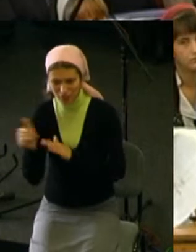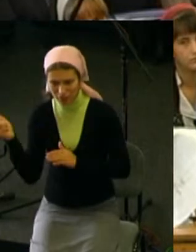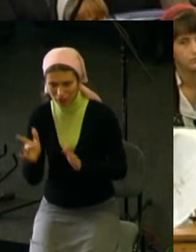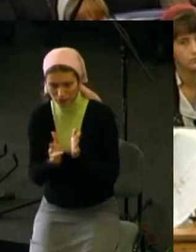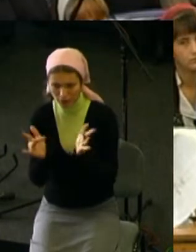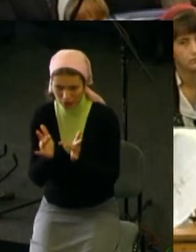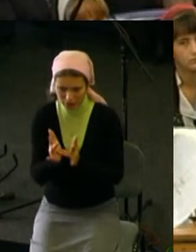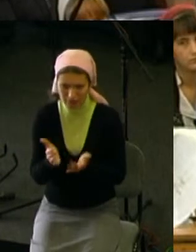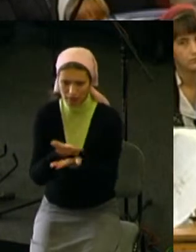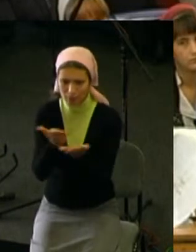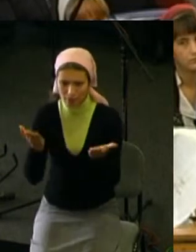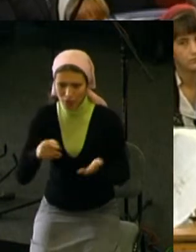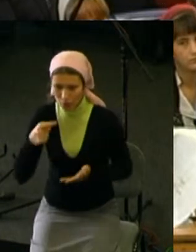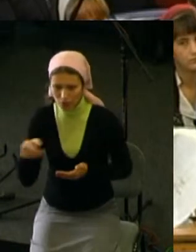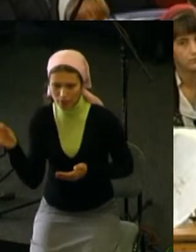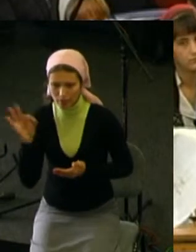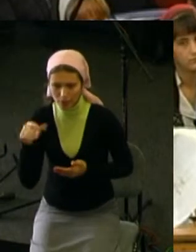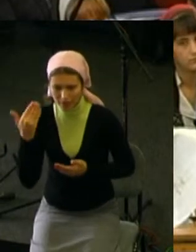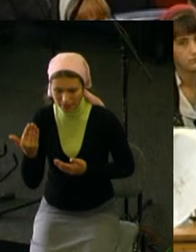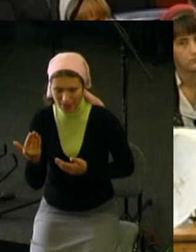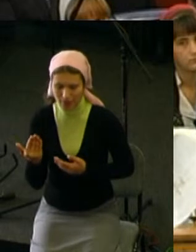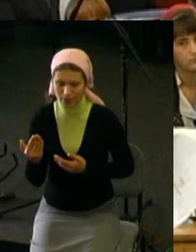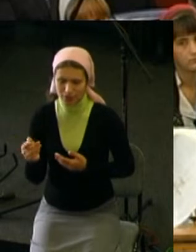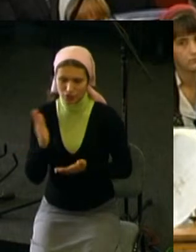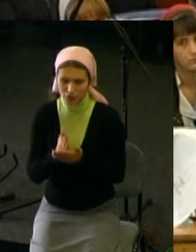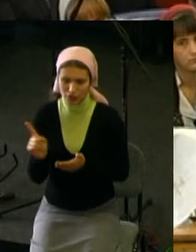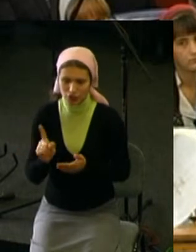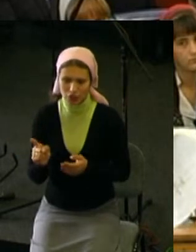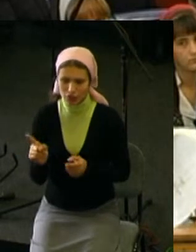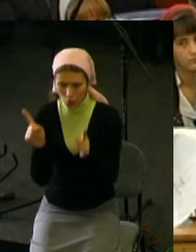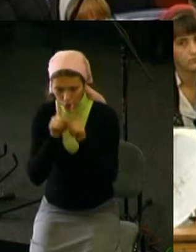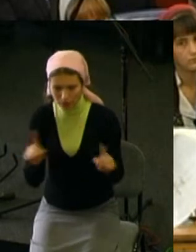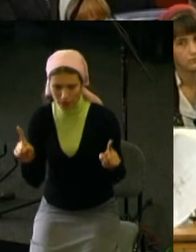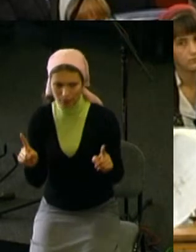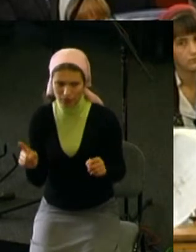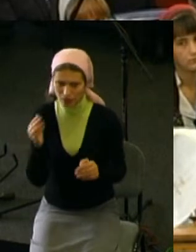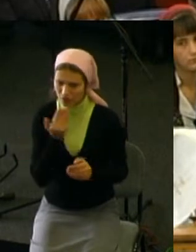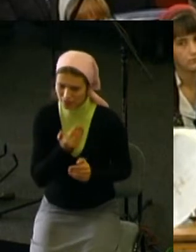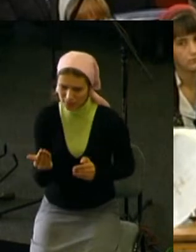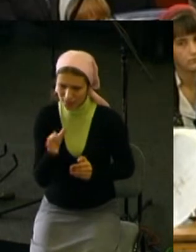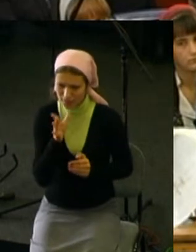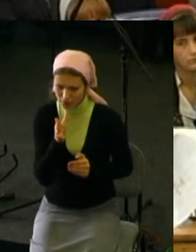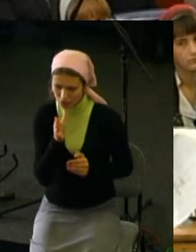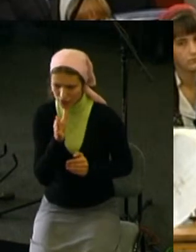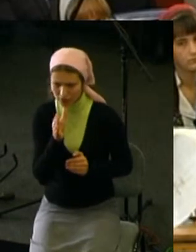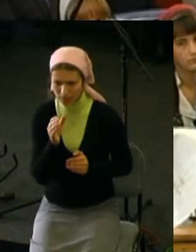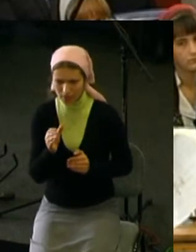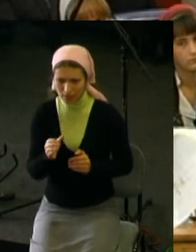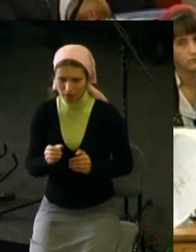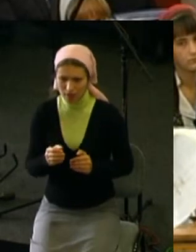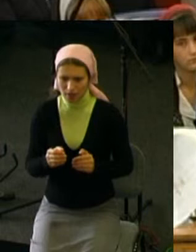Господа Ісуса Христа ми говоримо про те що щось є особливим останній час з неволі дай аби